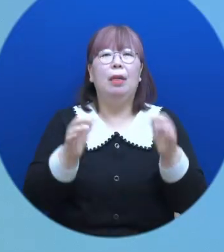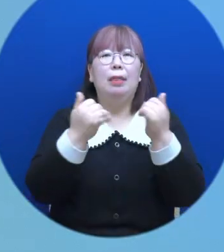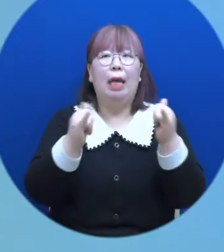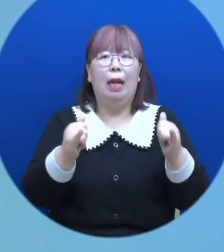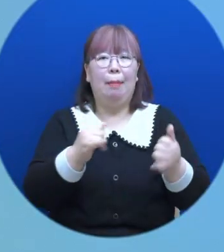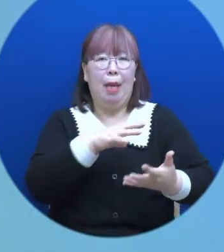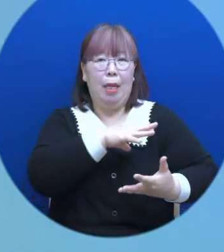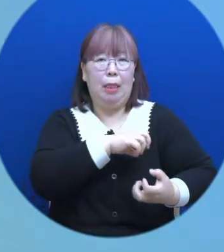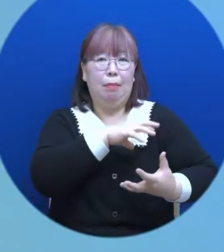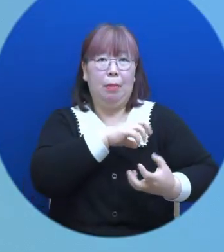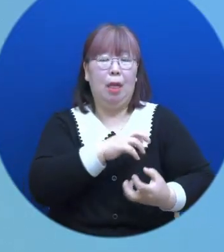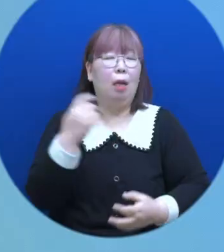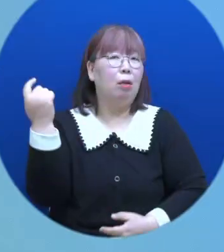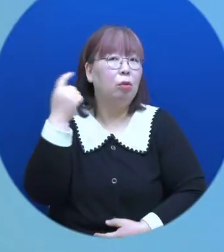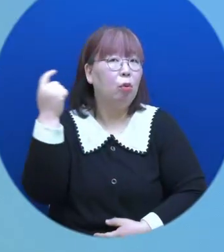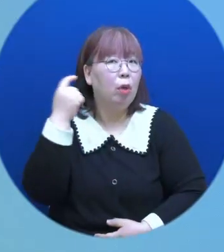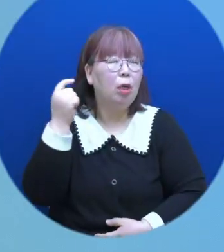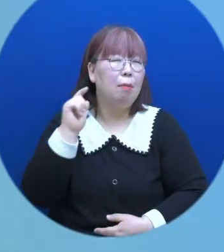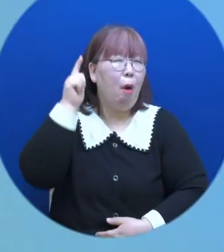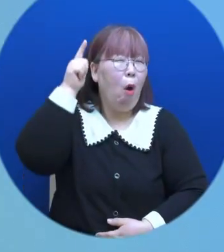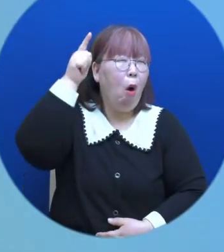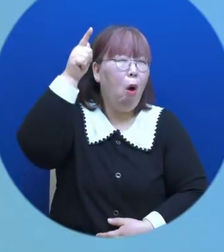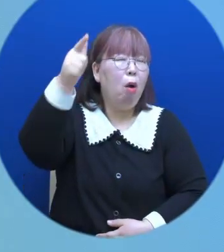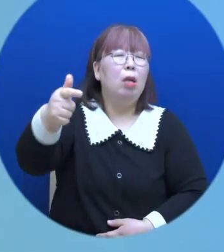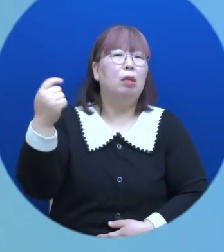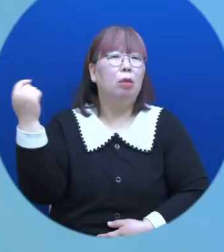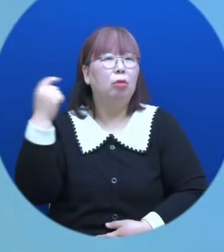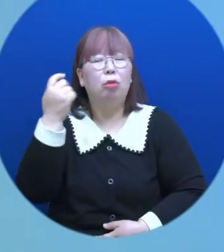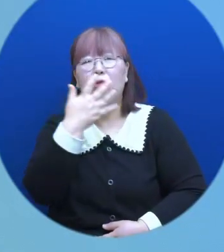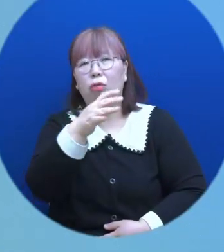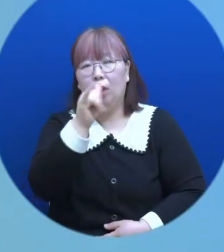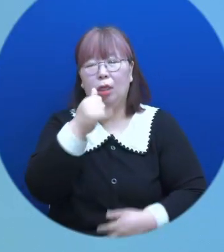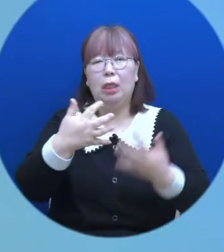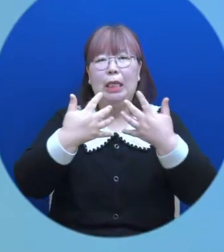소리를 수만 킬로에서도 들을 수 있는 기계예요.